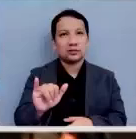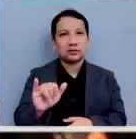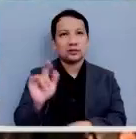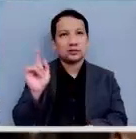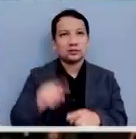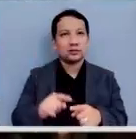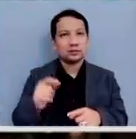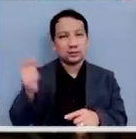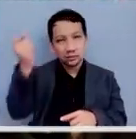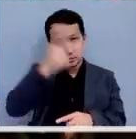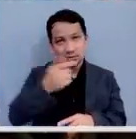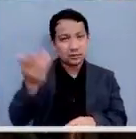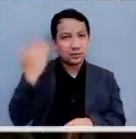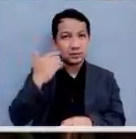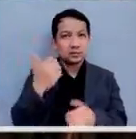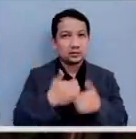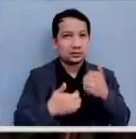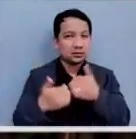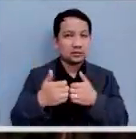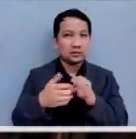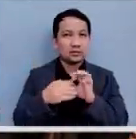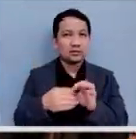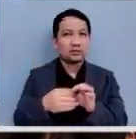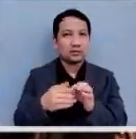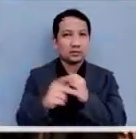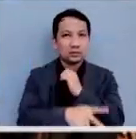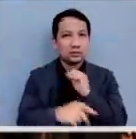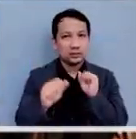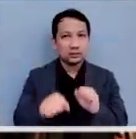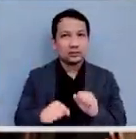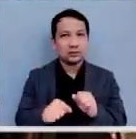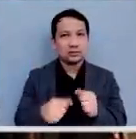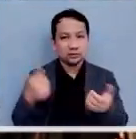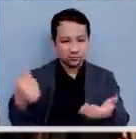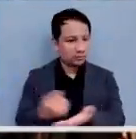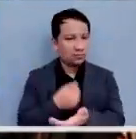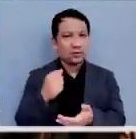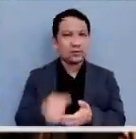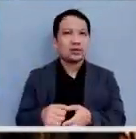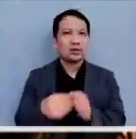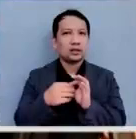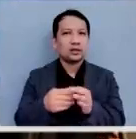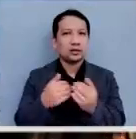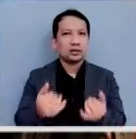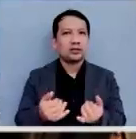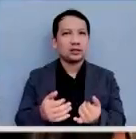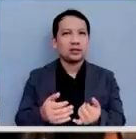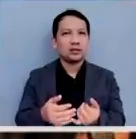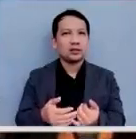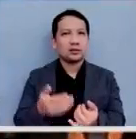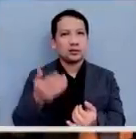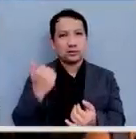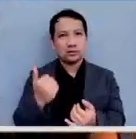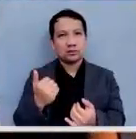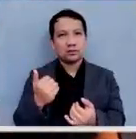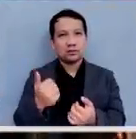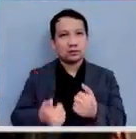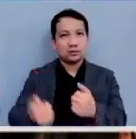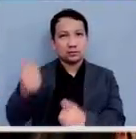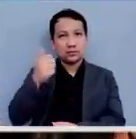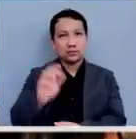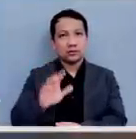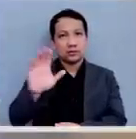siya nakatapos noon sa engineering course sa probinsya, wala naman daw siyang pagsisisi ngayon dahil nagbunga na ang